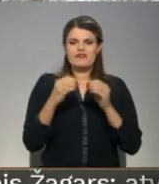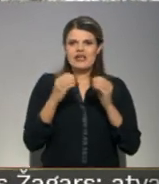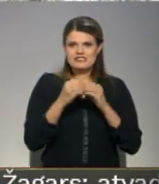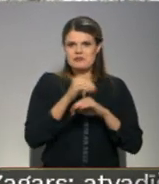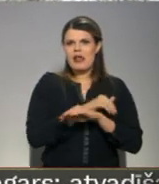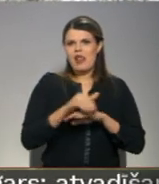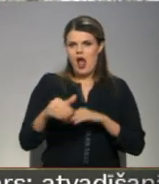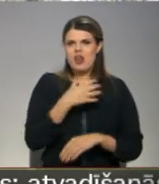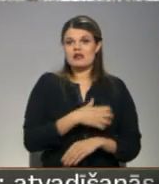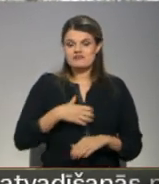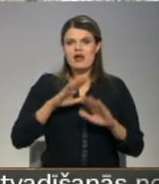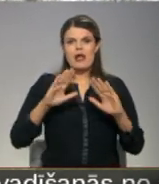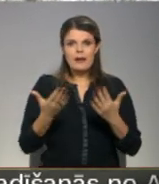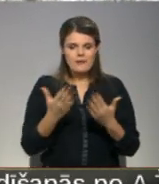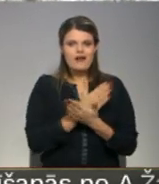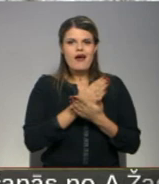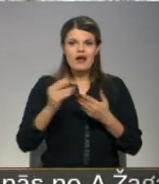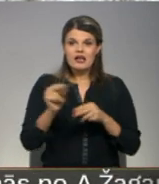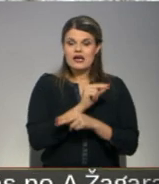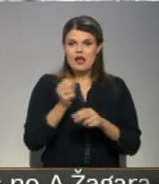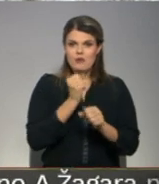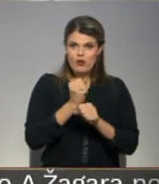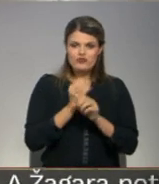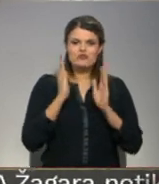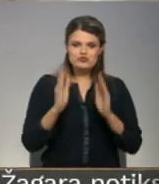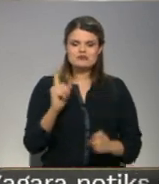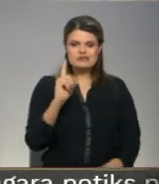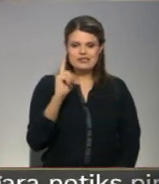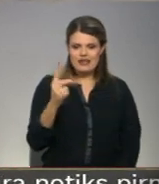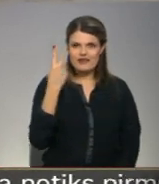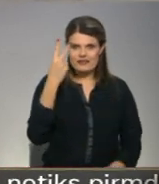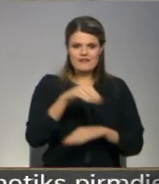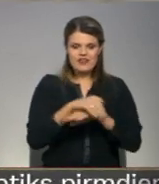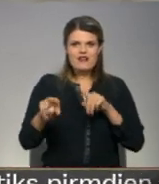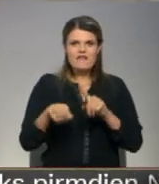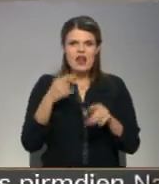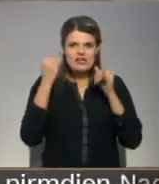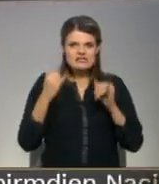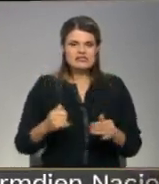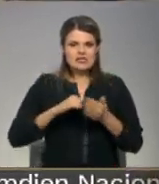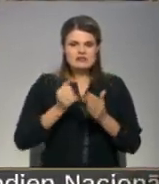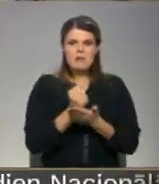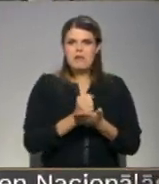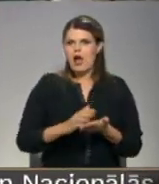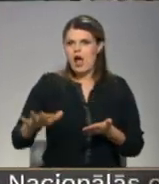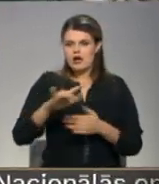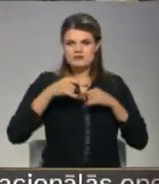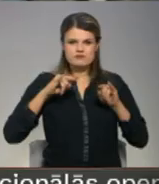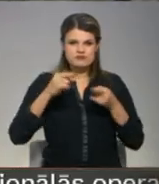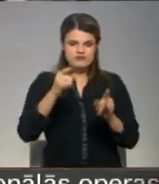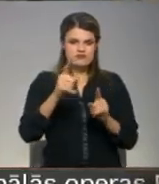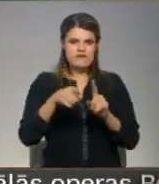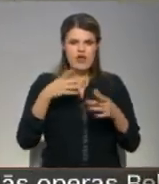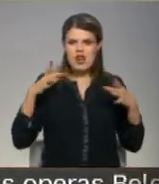ielām, bet kārtīgus remontdarbus šovasar piedzīvošot vien divas. Vēl bēdīgāka situācija ir novada pagastos, kur bedras ir